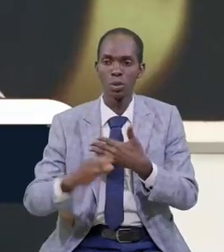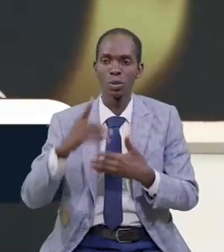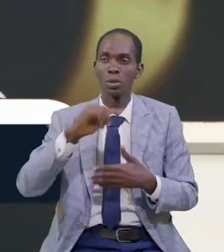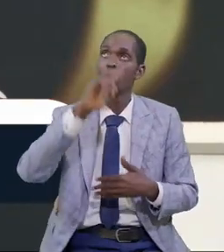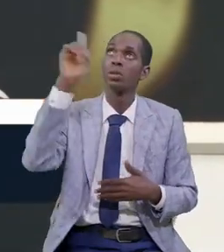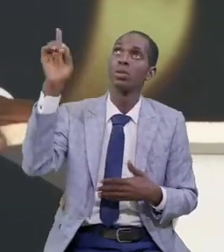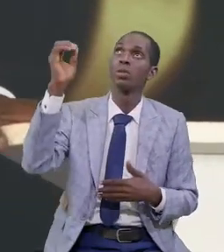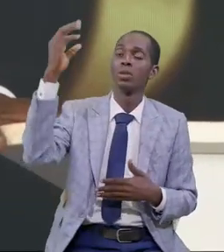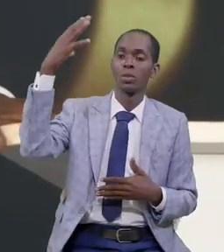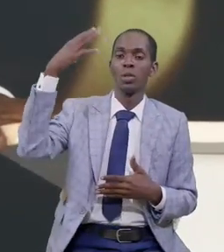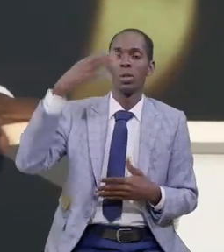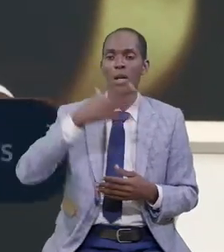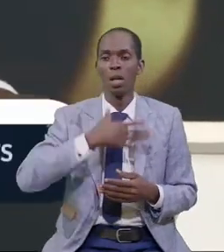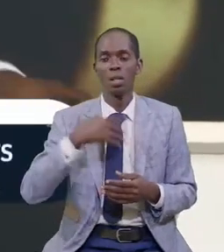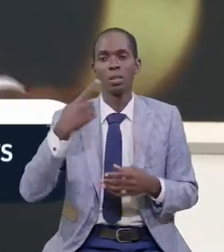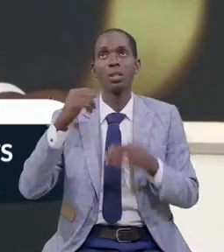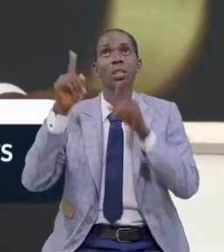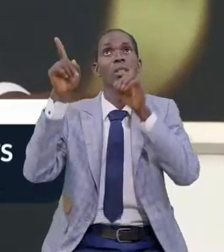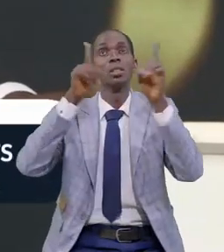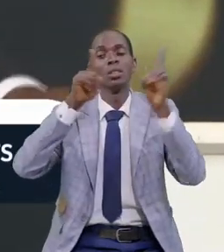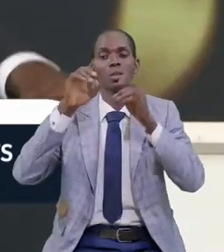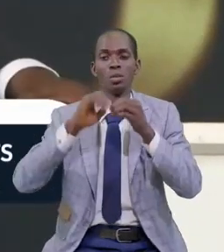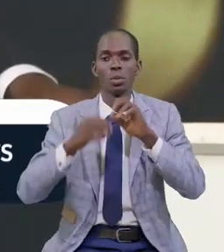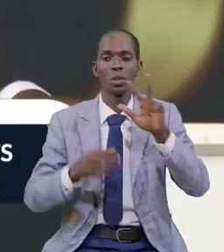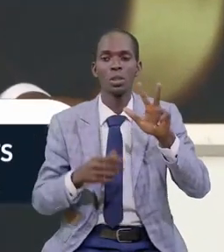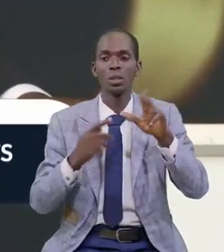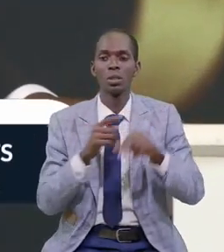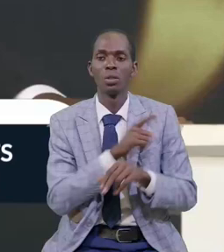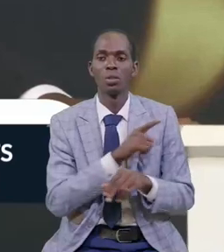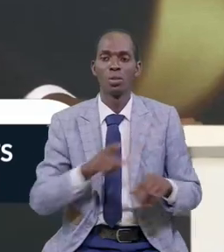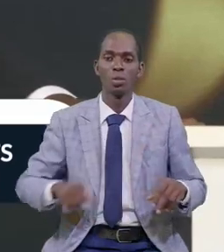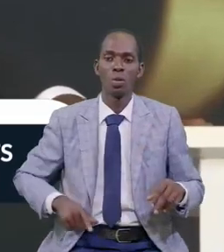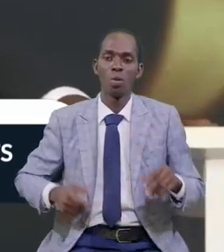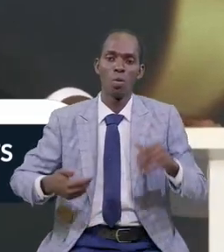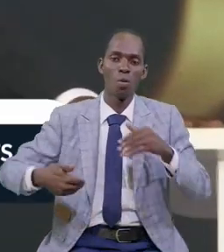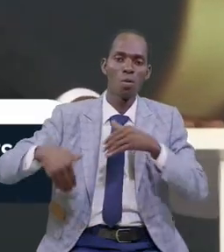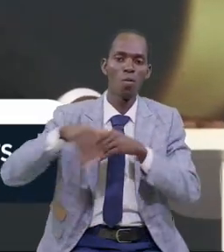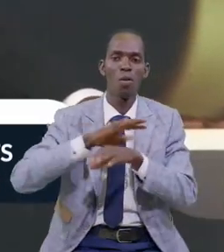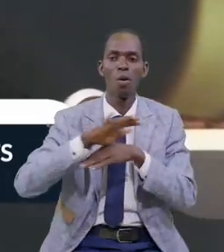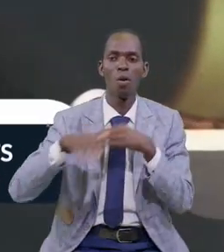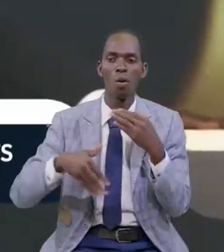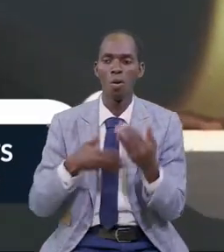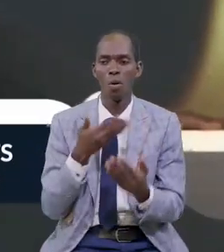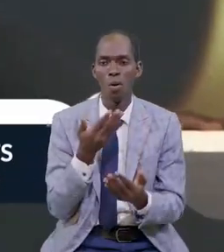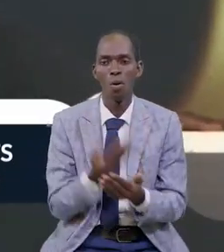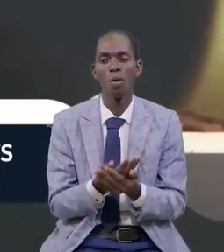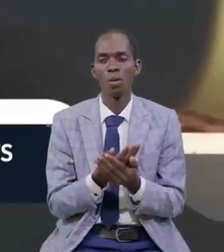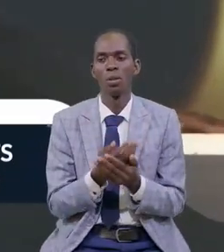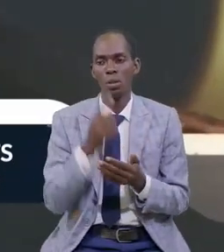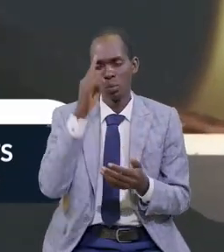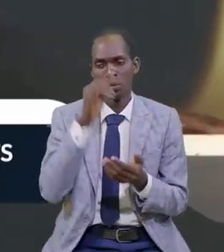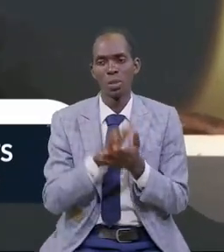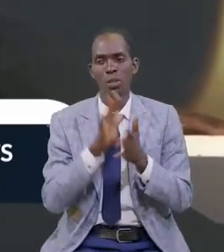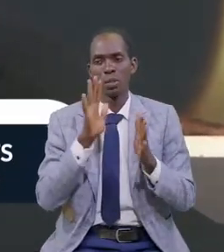étoiles 3 le seigneur des saints et de tous